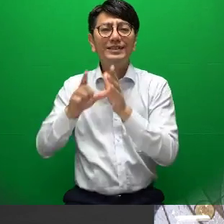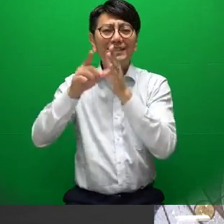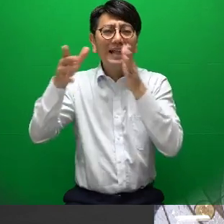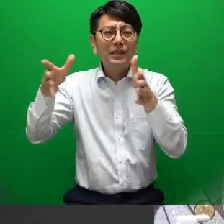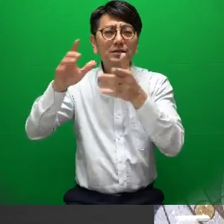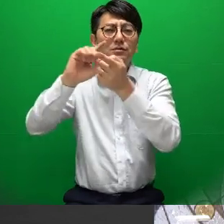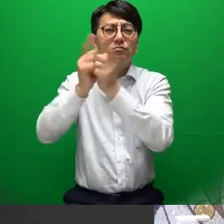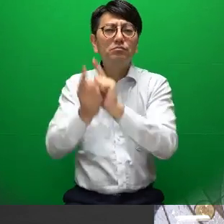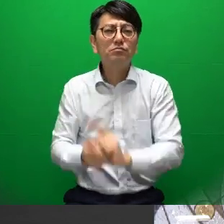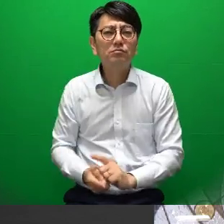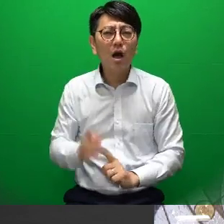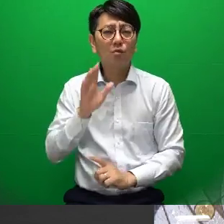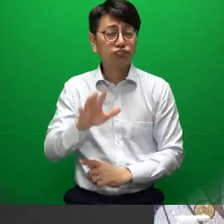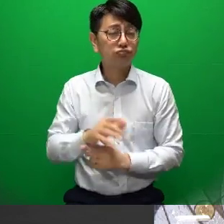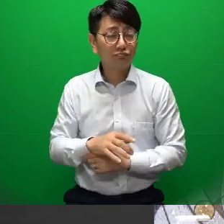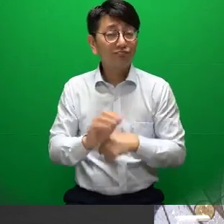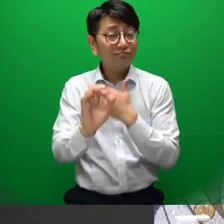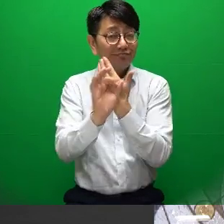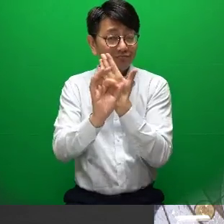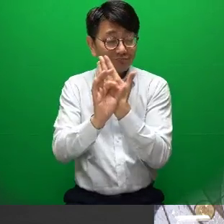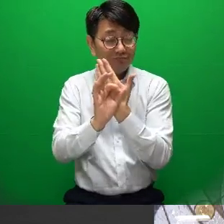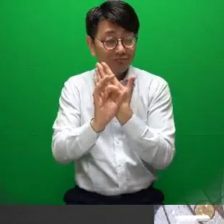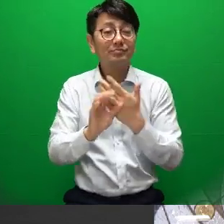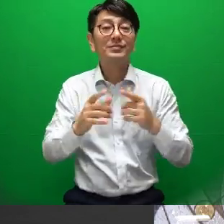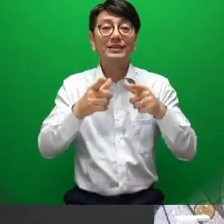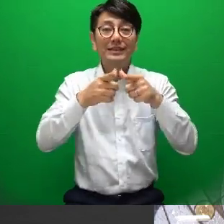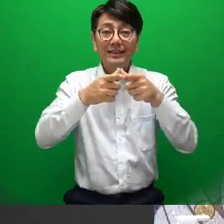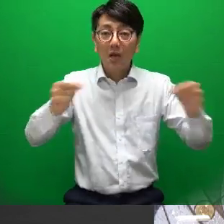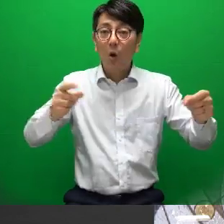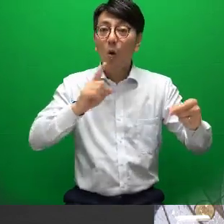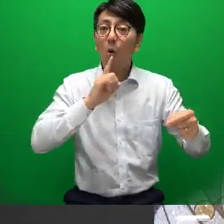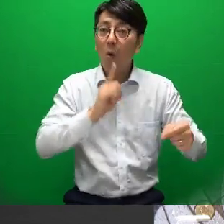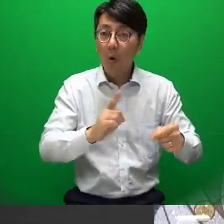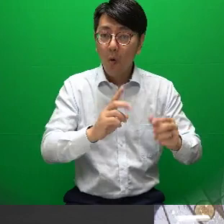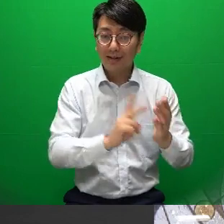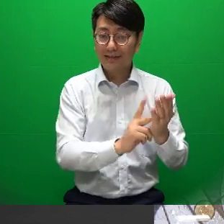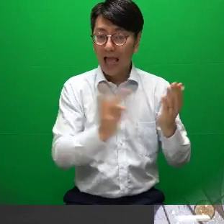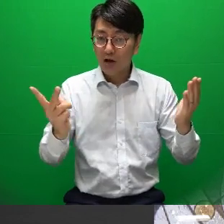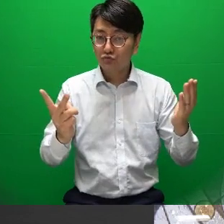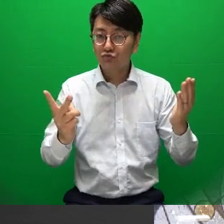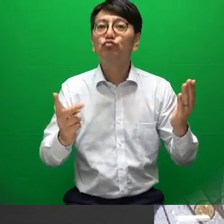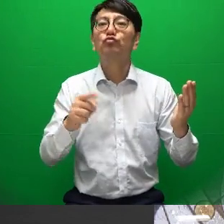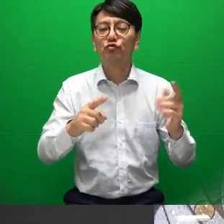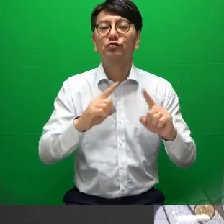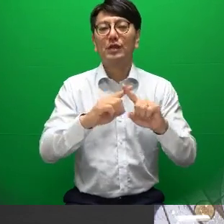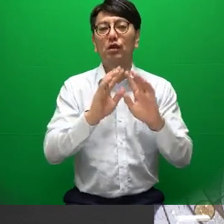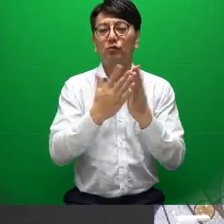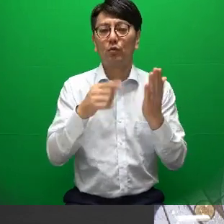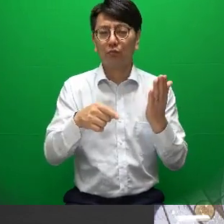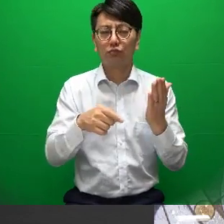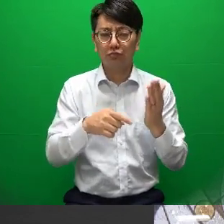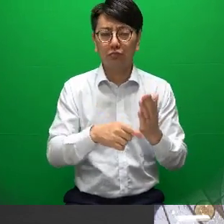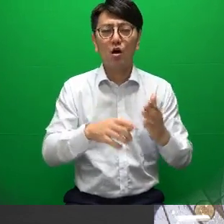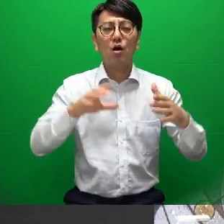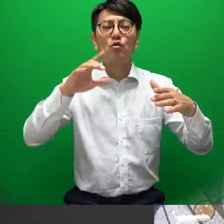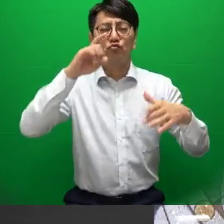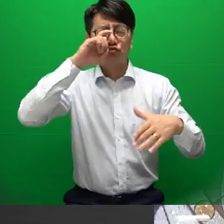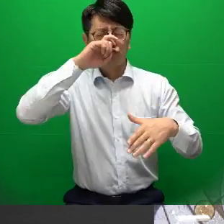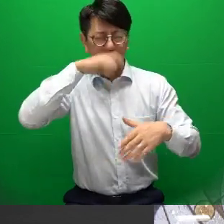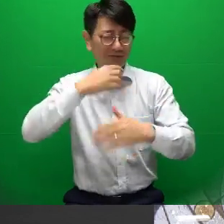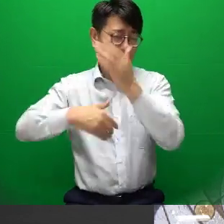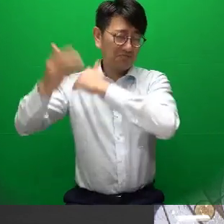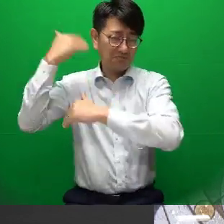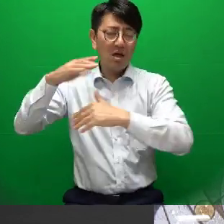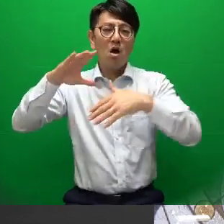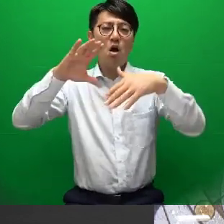例えば日本語訳聖書みますととても古い薬で文語訳聖書というのは